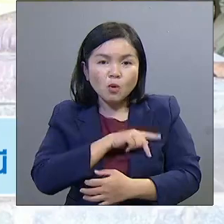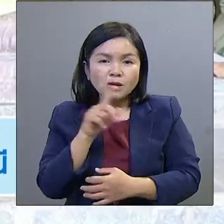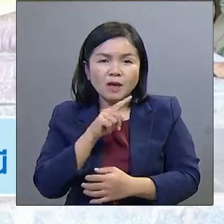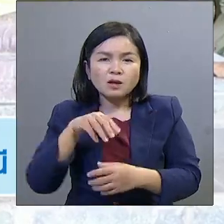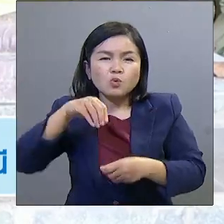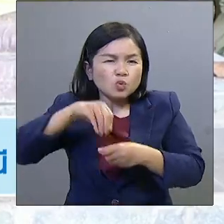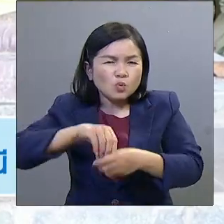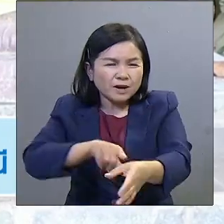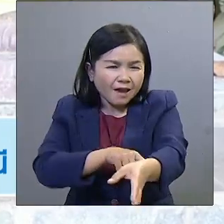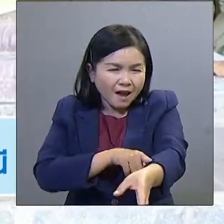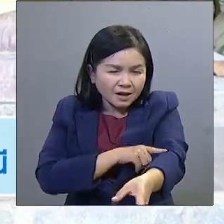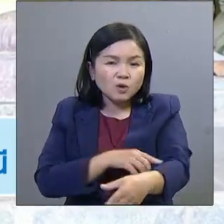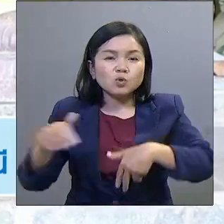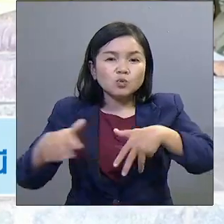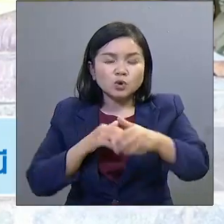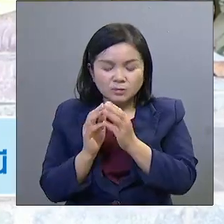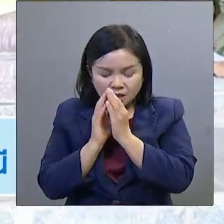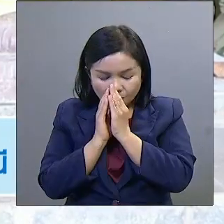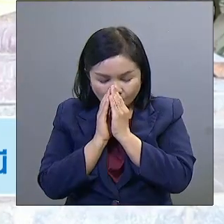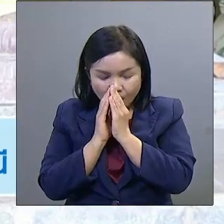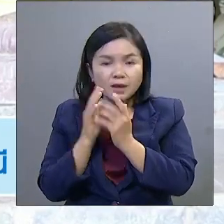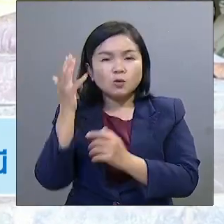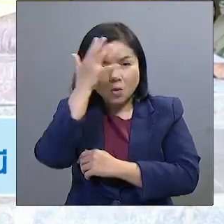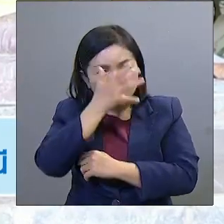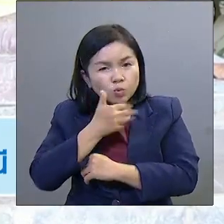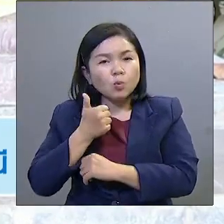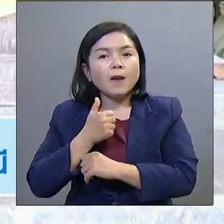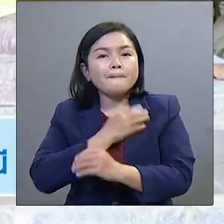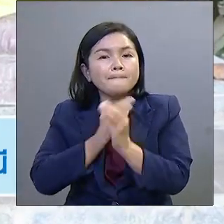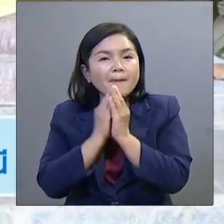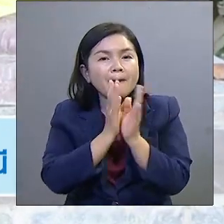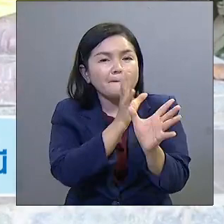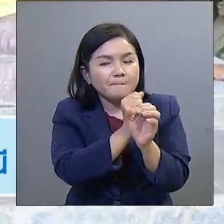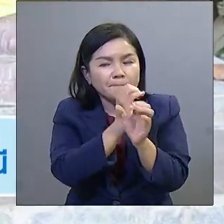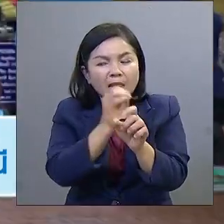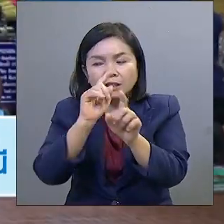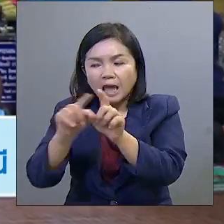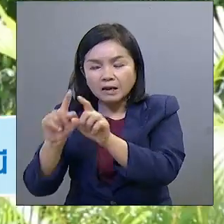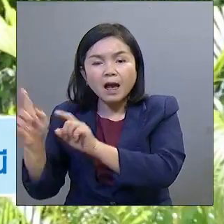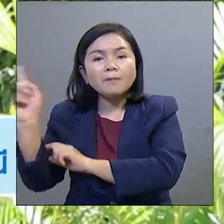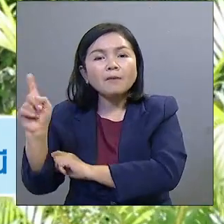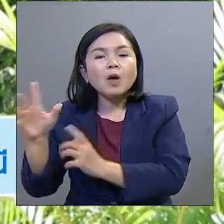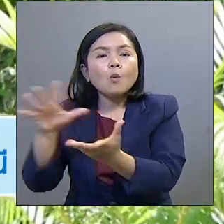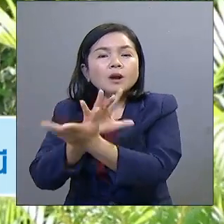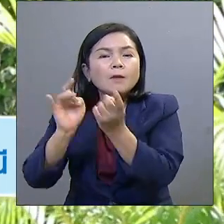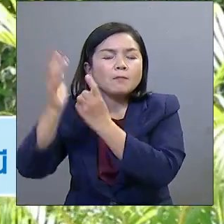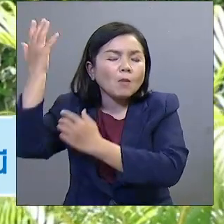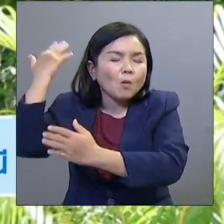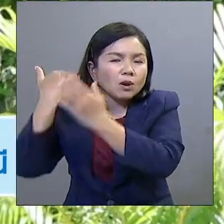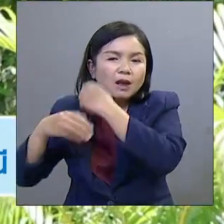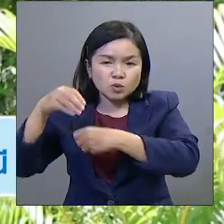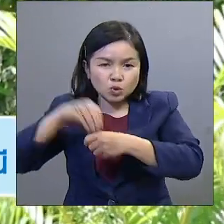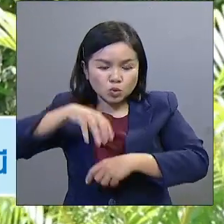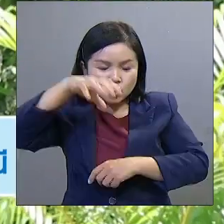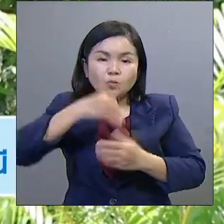แก่เป็นศูนย์รวมจิตใจของชุมชนยังมีความสวยงามของพระพุทธรูปปางต่างๆที่ยังบ่งบอกถึงอารยธรรมโบราณที่กรมศิลปาก